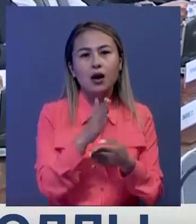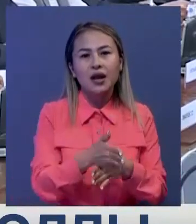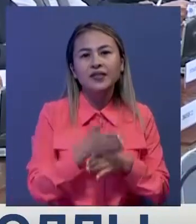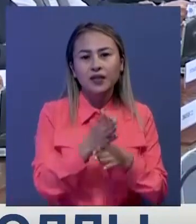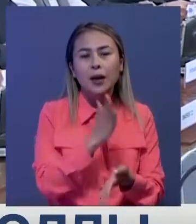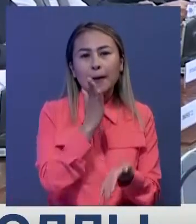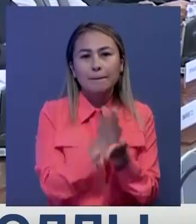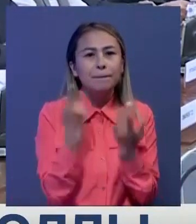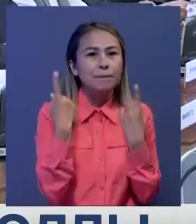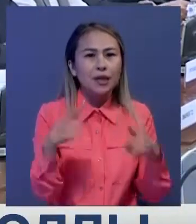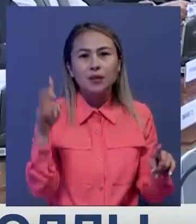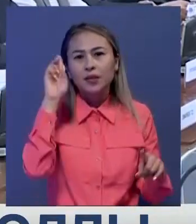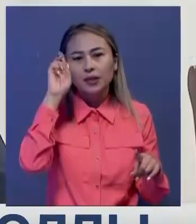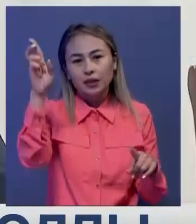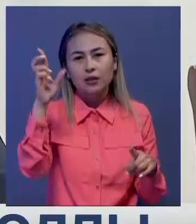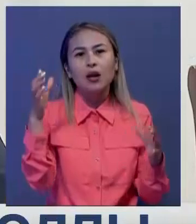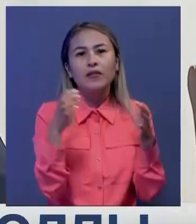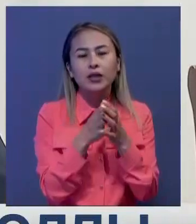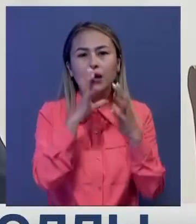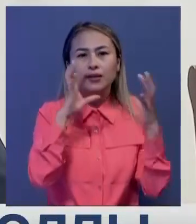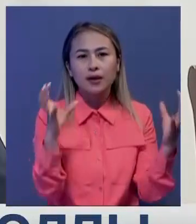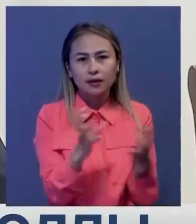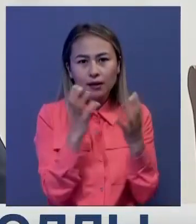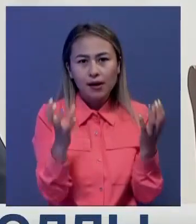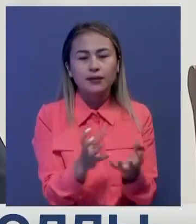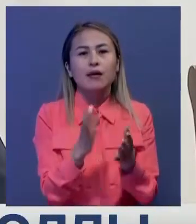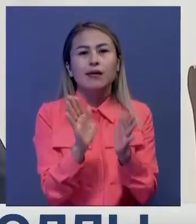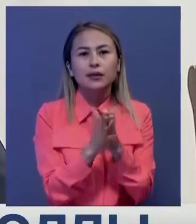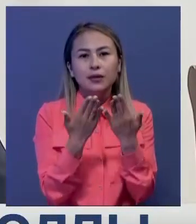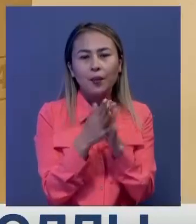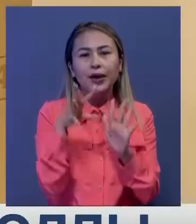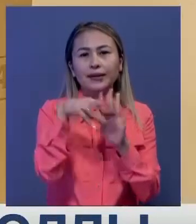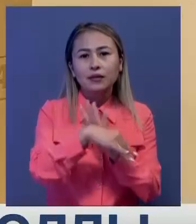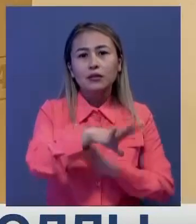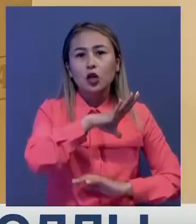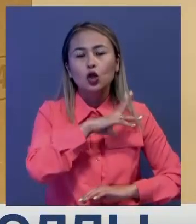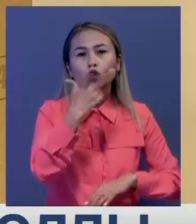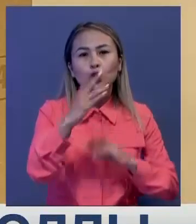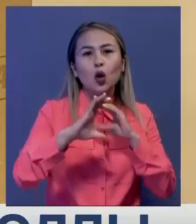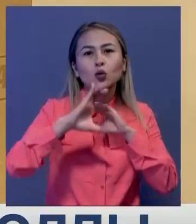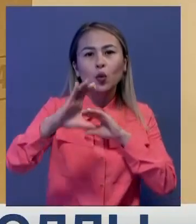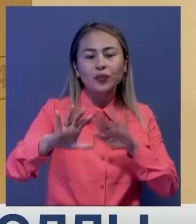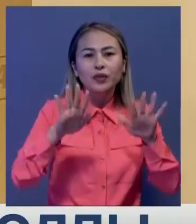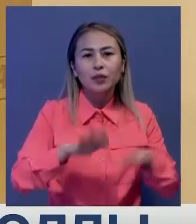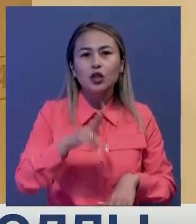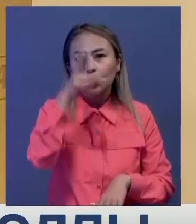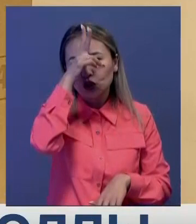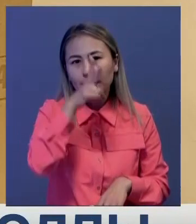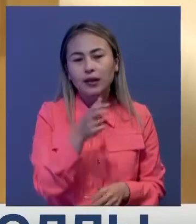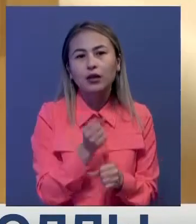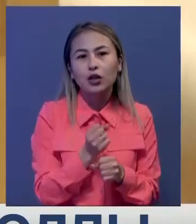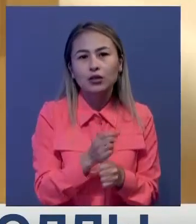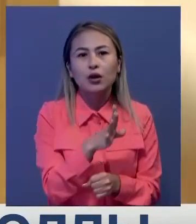алынған. Басқа мемлекеттердің архивтерінде сақталған деректер де кітапқа енгізілді. 3 томдық кітапты небәрі 3 айда